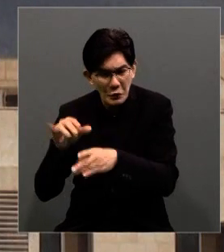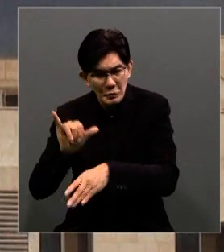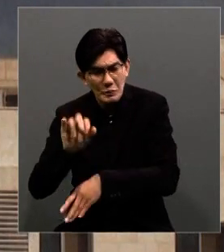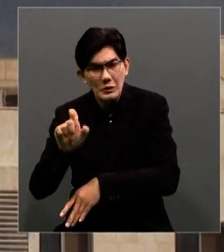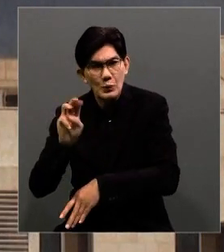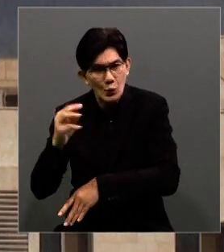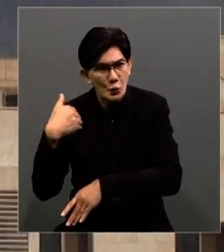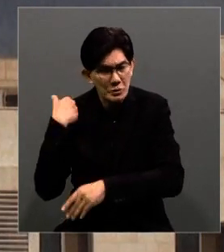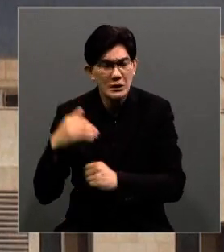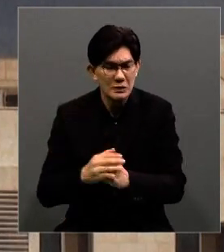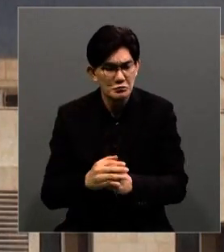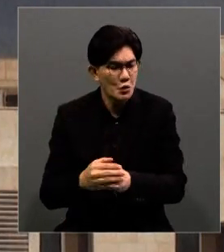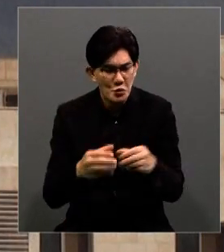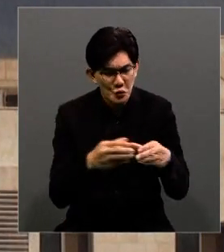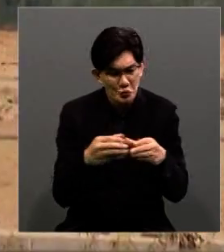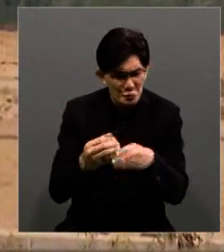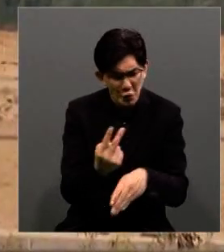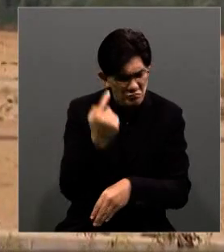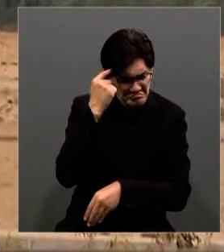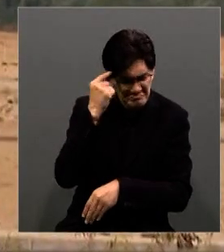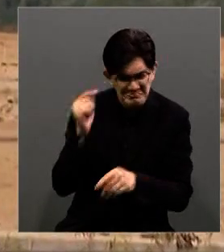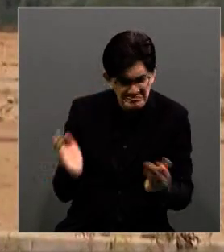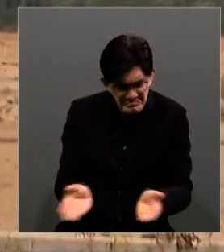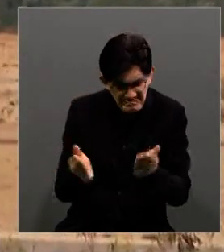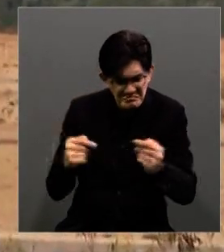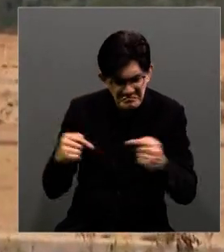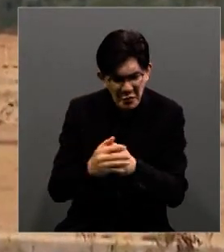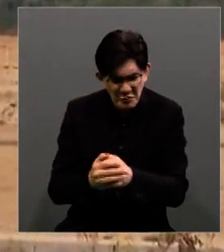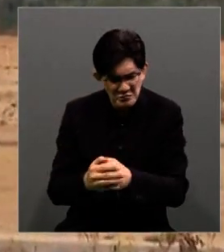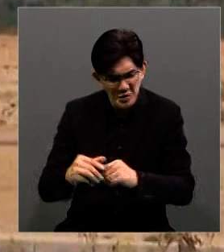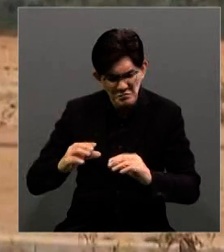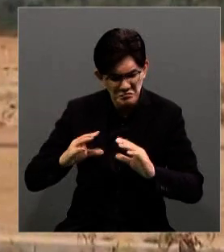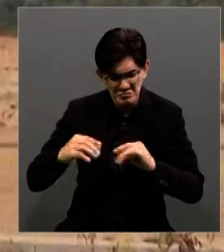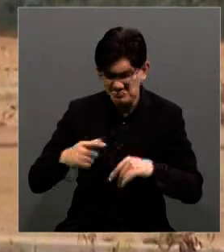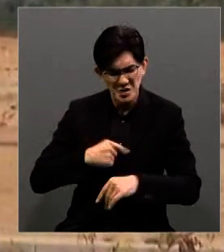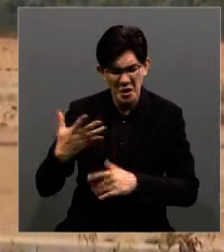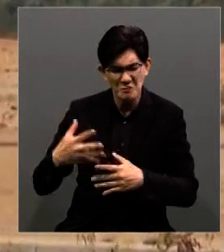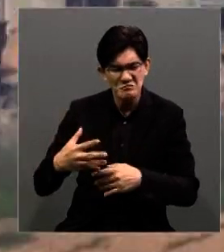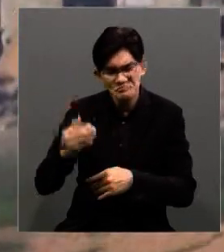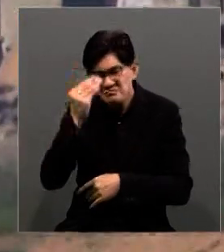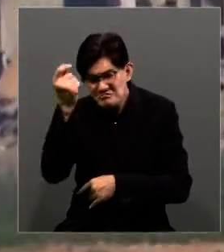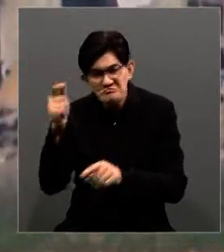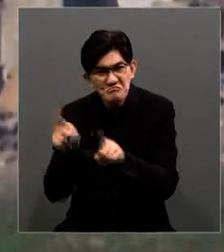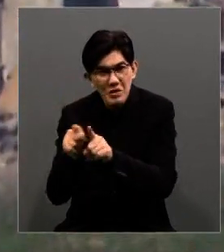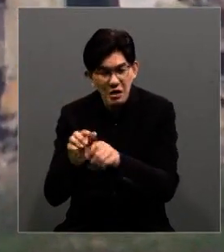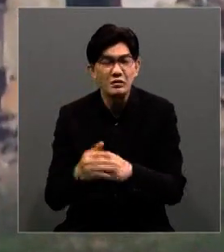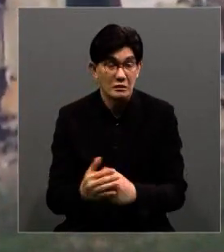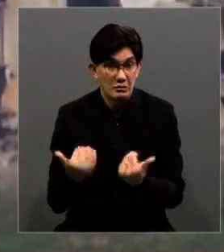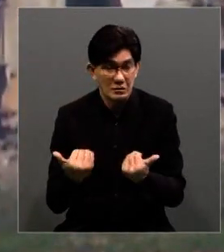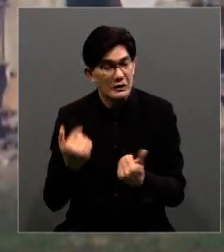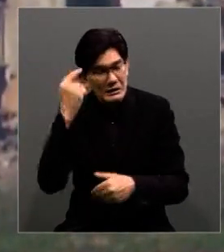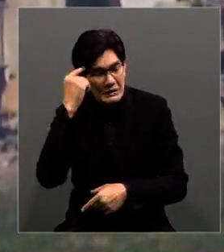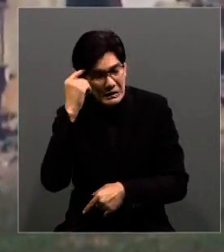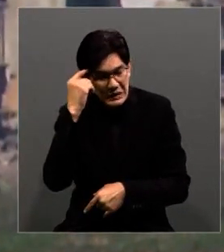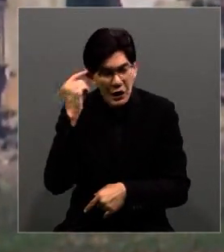ที่ทั้ง 2กลุ่มได้แสดงท่าทีในการส่งเสริมการโจมตีอิสราเอลในช่วงที่ผ่านมาด้วยนะครับโดยเป็นความเคลื่อนไหวที่